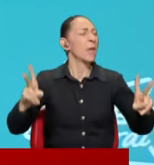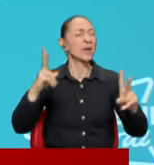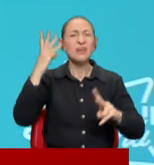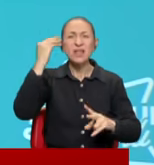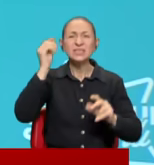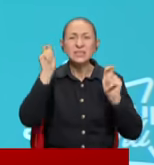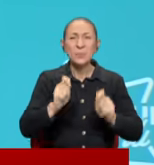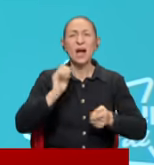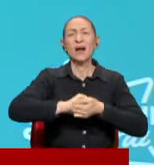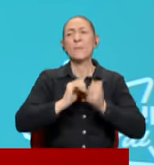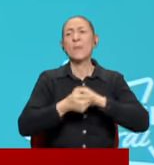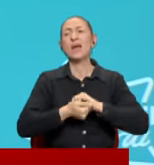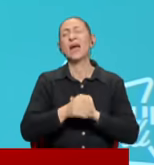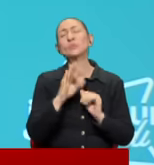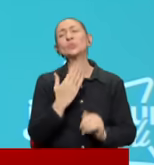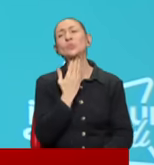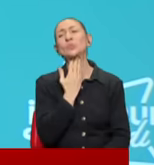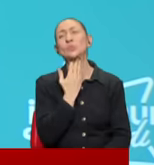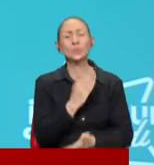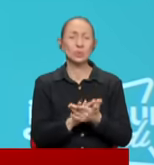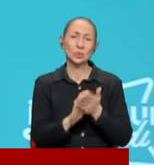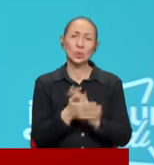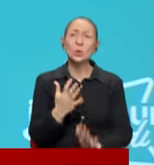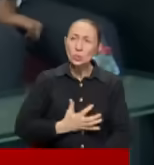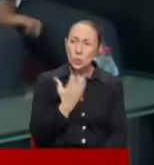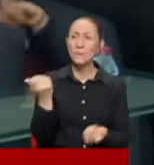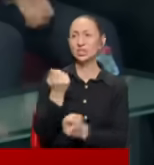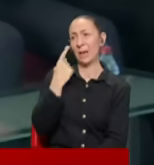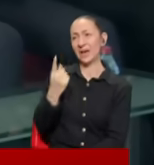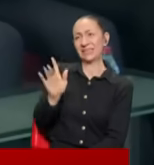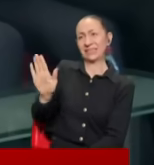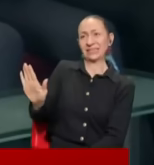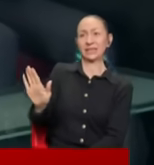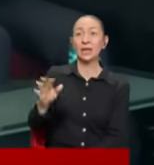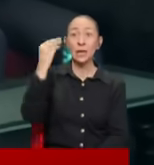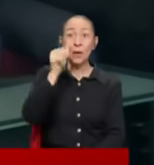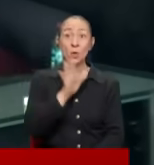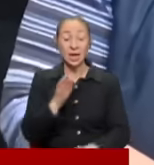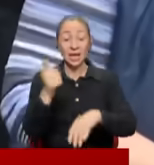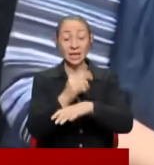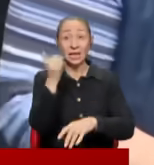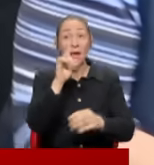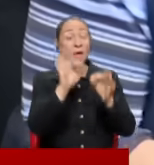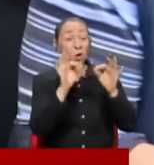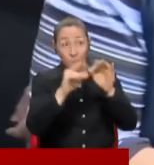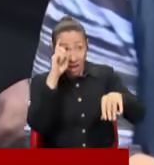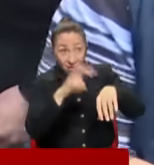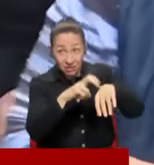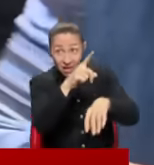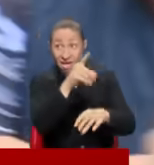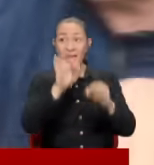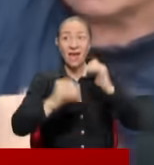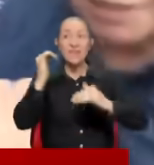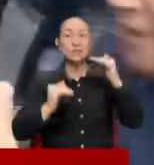yapılan kampanyalardan bu millet usandı. Üzülüyorum işine baksın. İmamoğlu iktidara ekonomiyi hatırlattı.